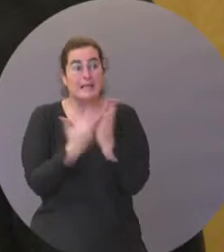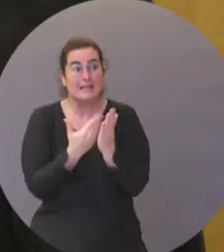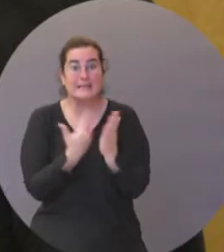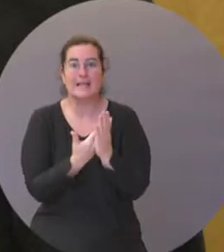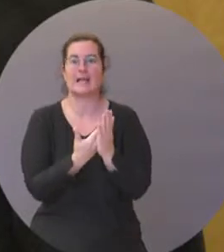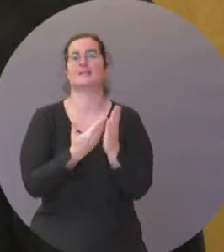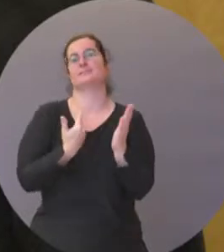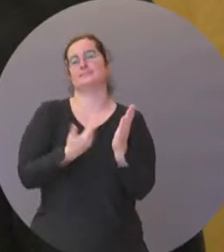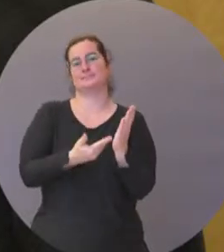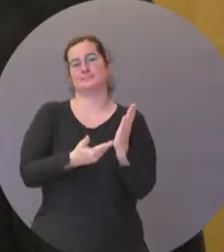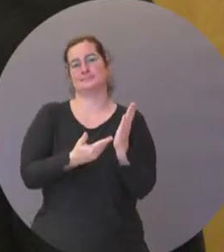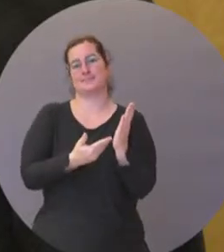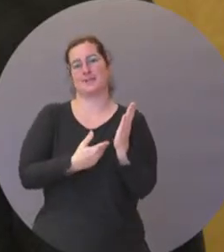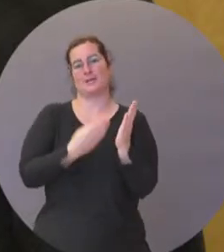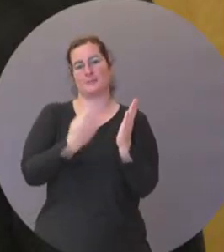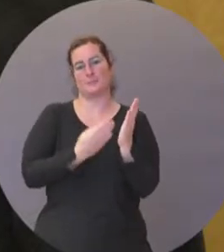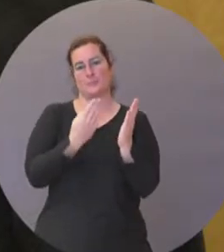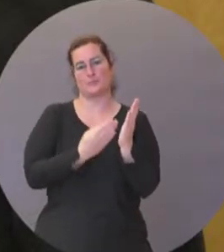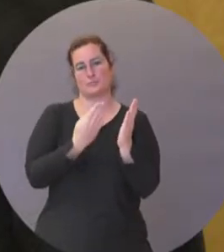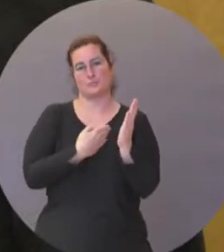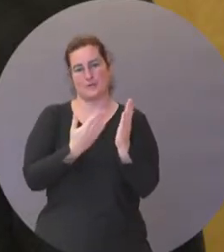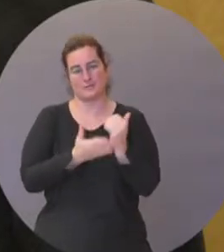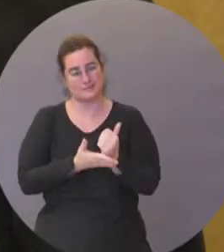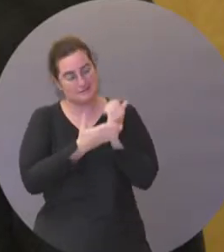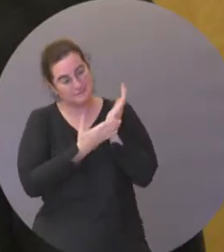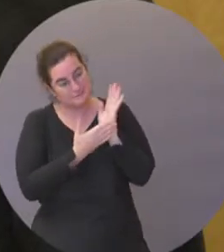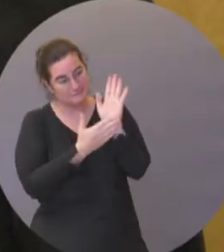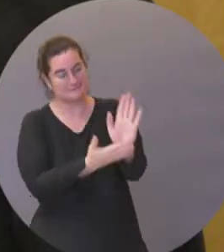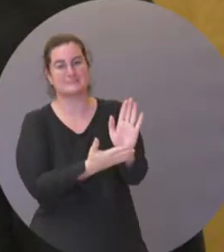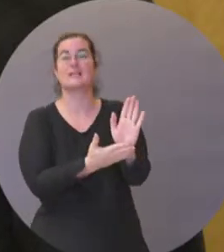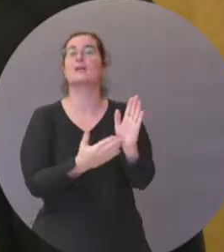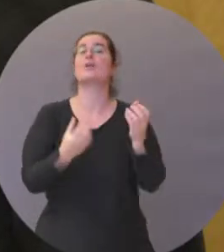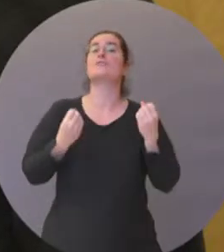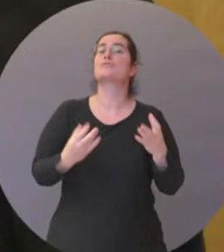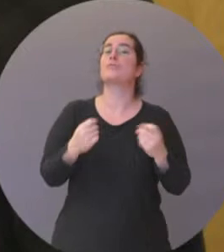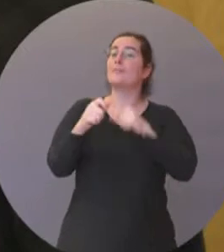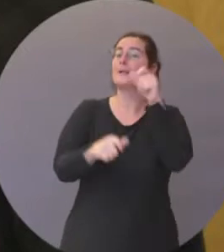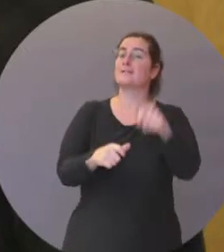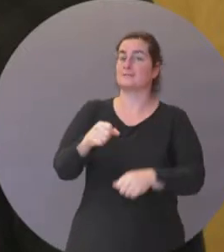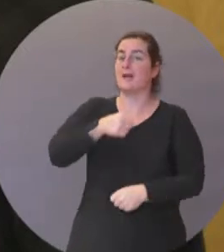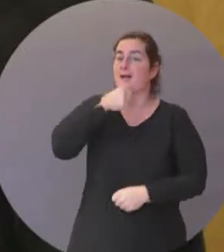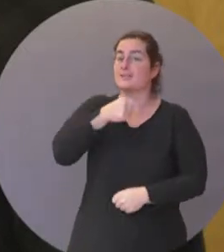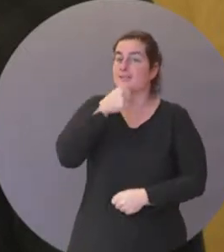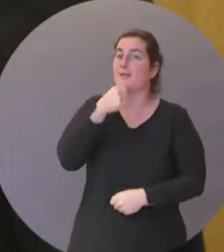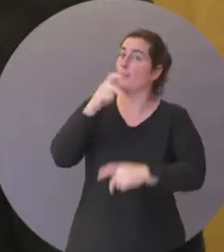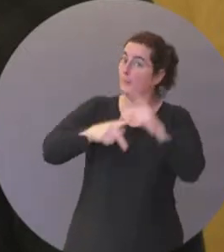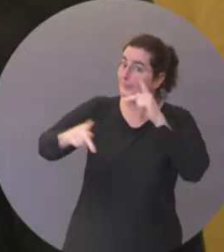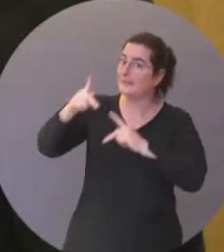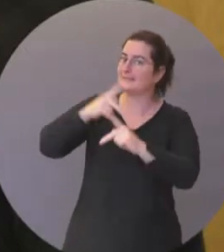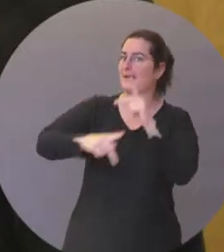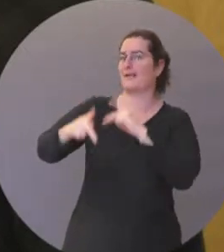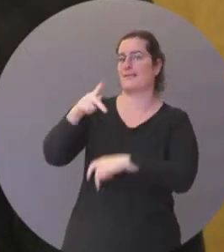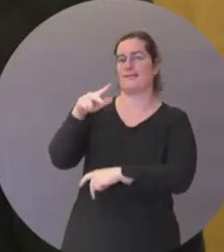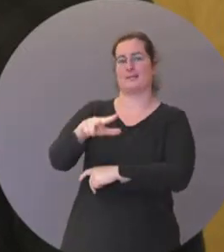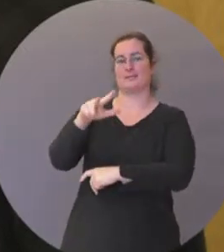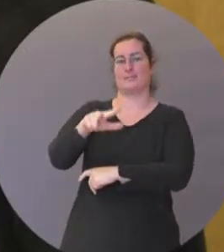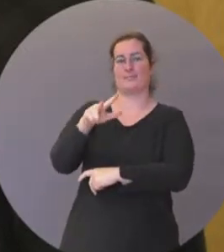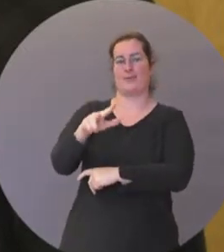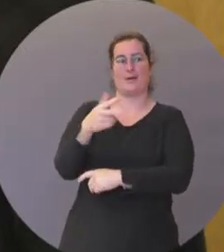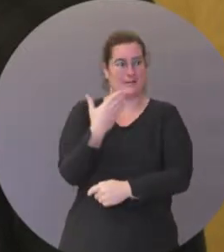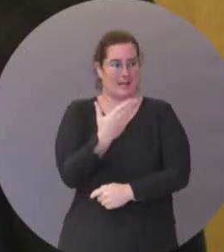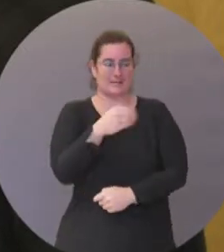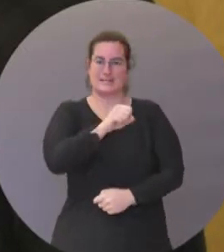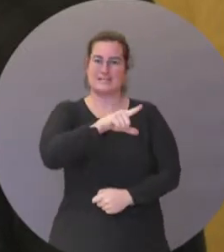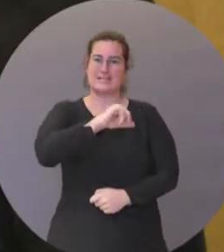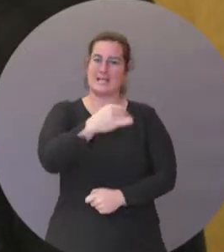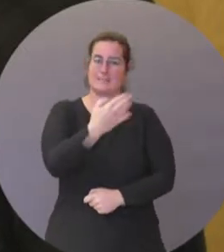outil qui peut être extrêmement intéressant je pense notamment aux personnes âgées propriétaires occupants de leur logement c'est un outil qui peut être extrêmement intéressant